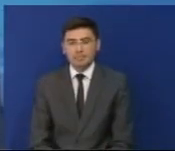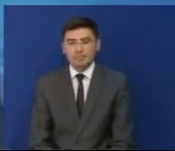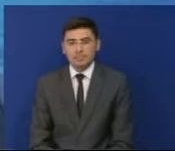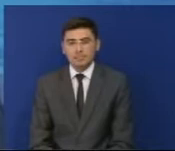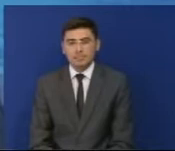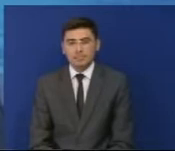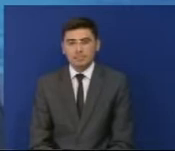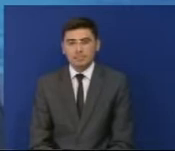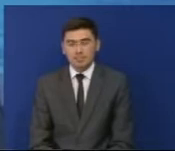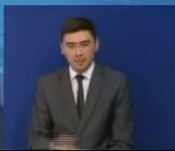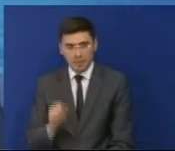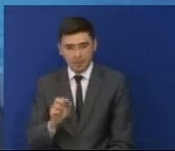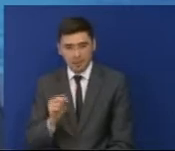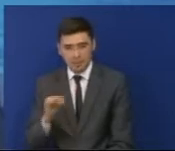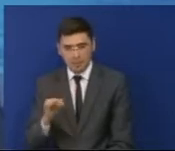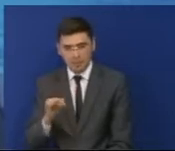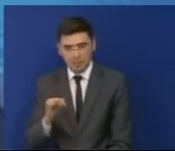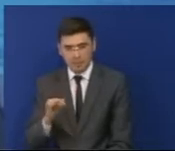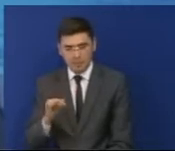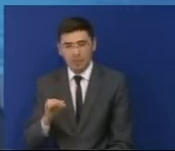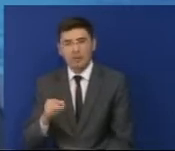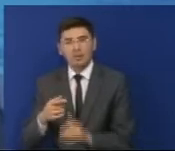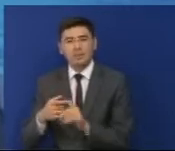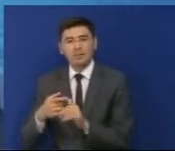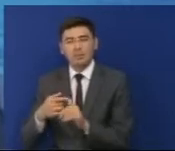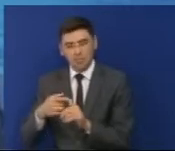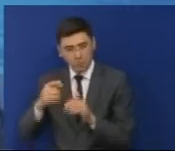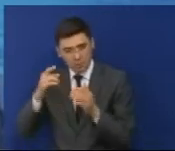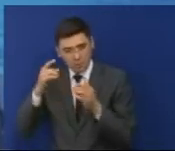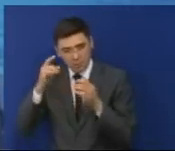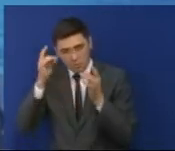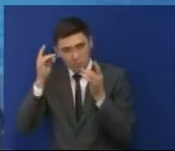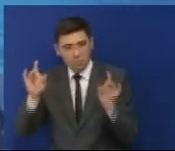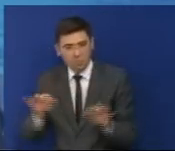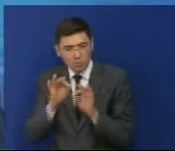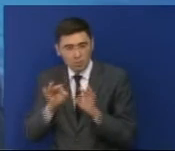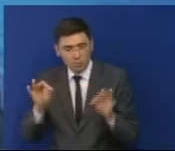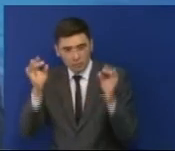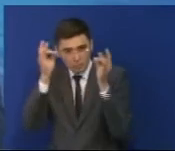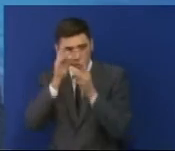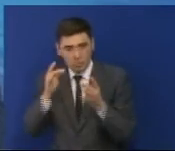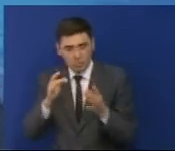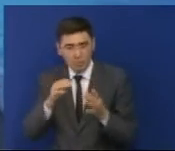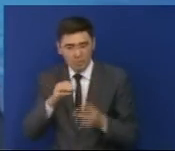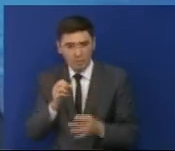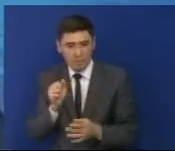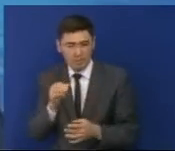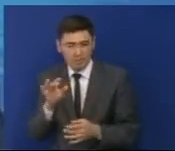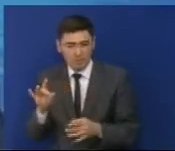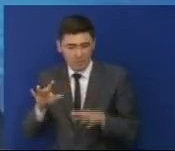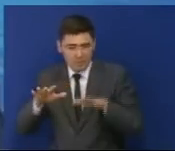Абай атындағы мемлекеттік қазақ музыкалық драма театры жаңа 86-шы маусымын «Беу қыздарай»